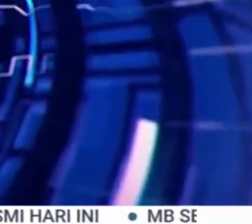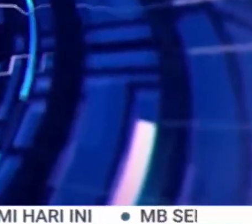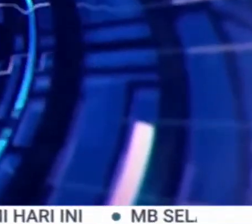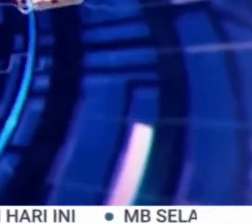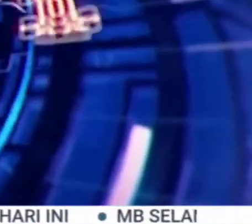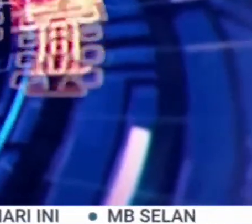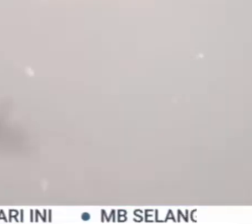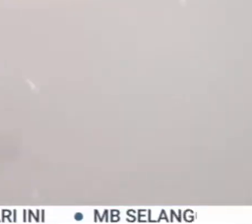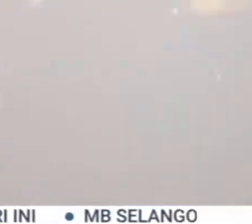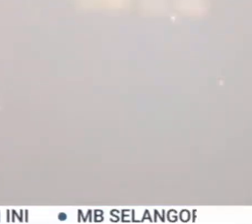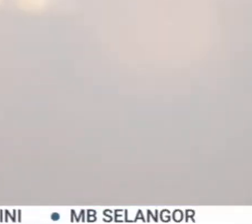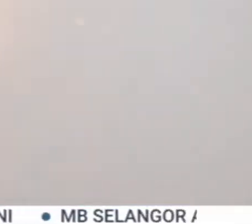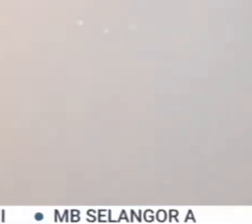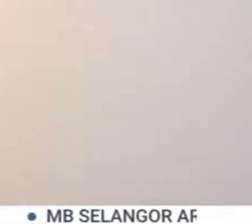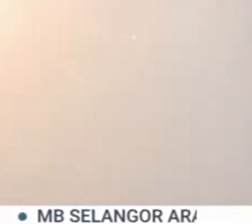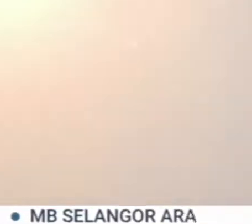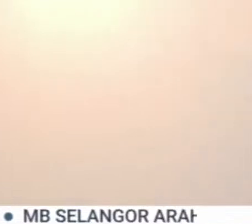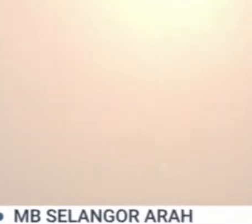25 Jun ini.